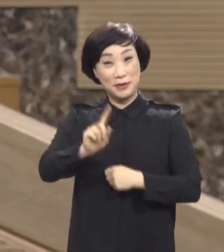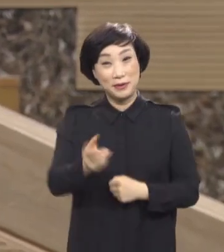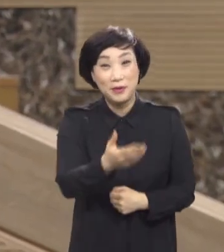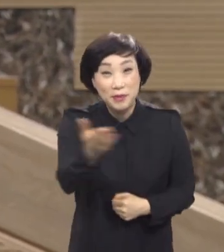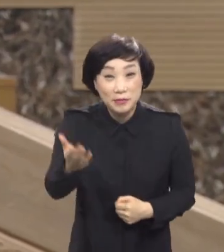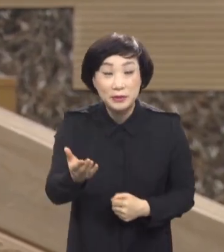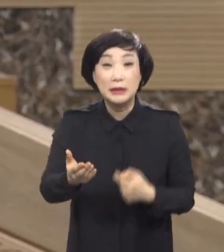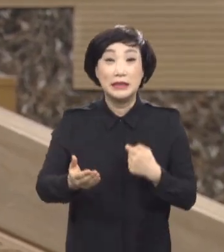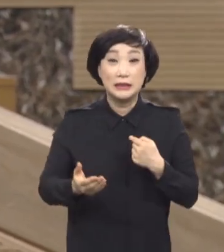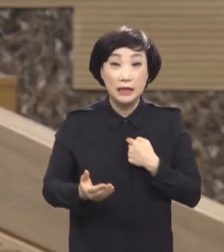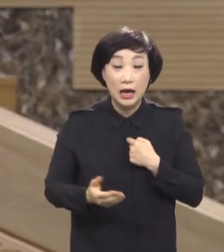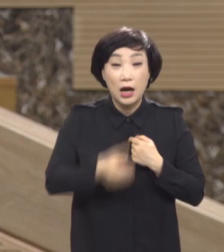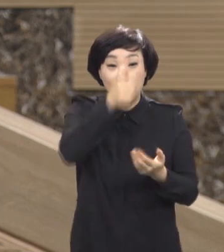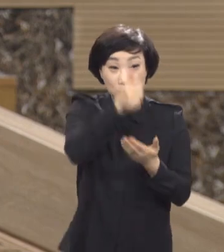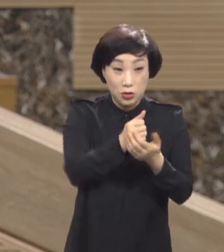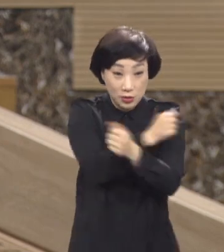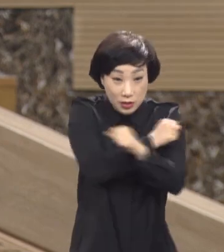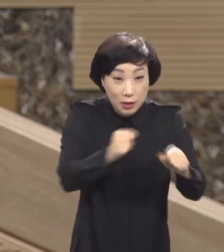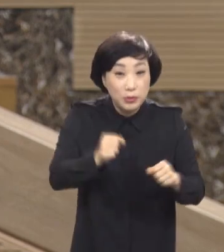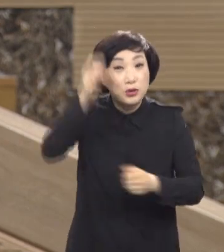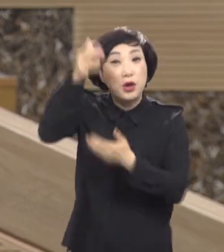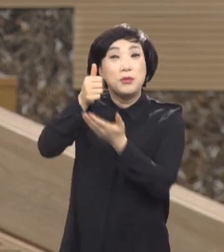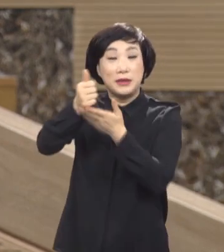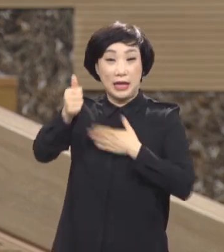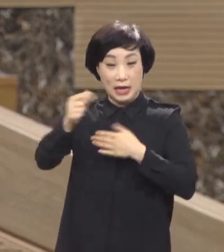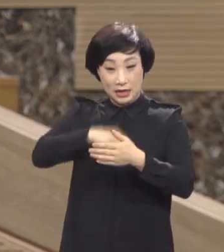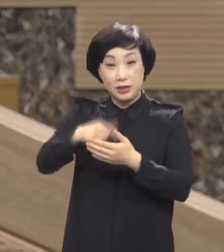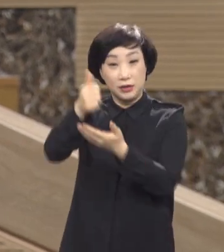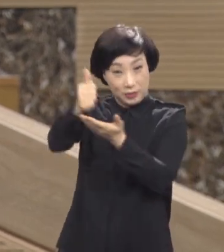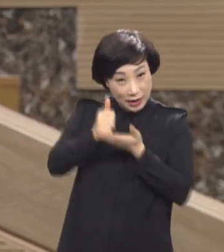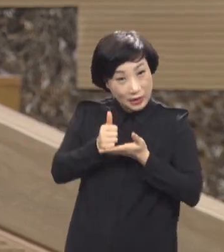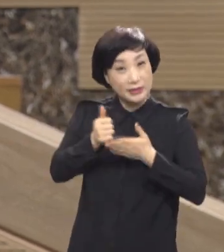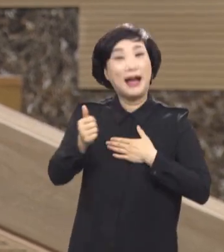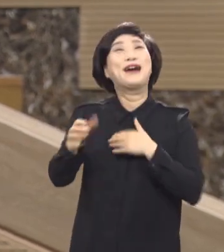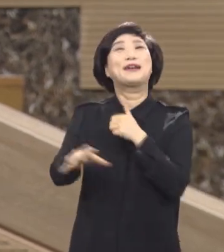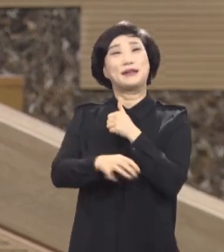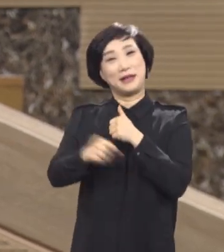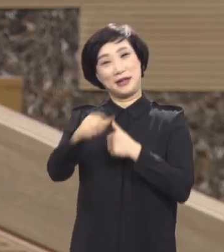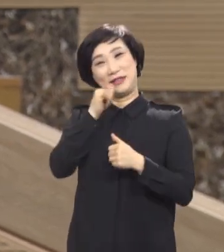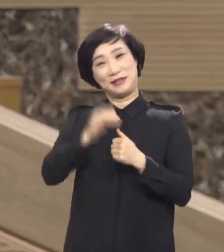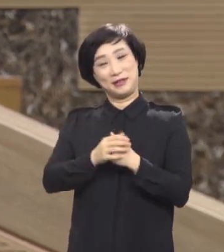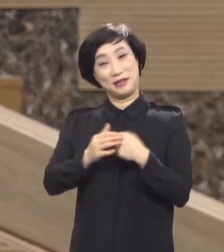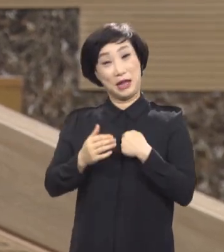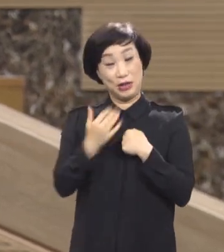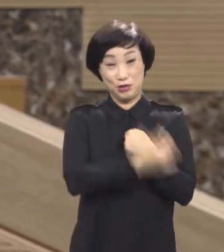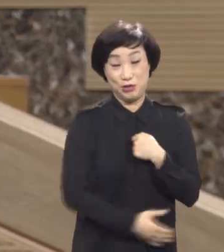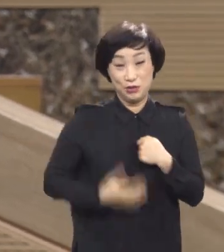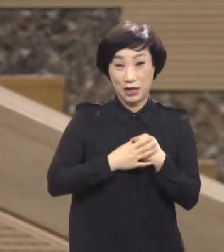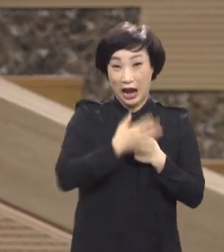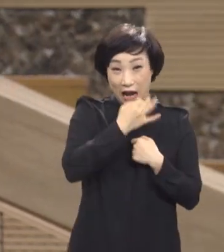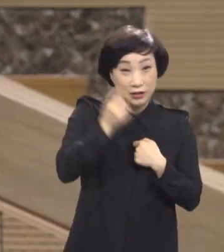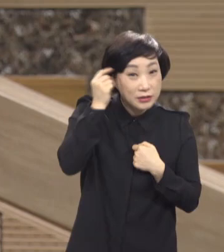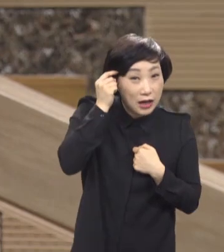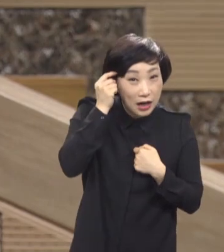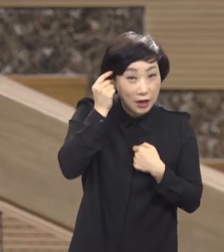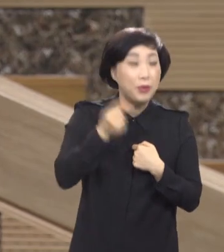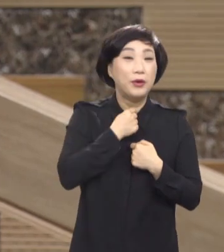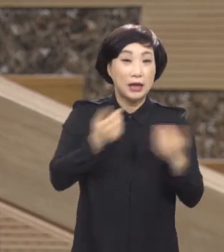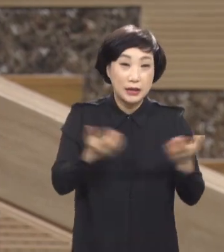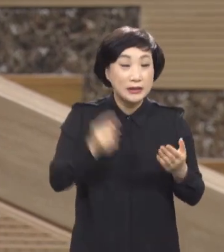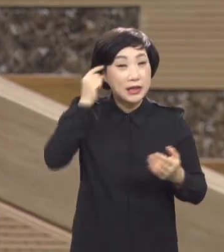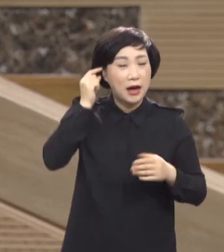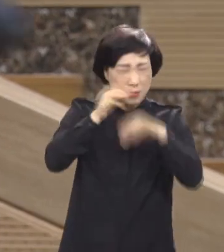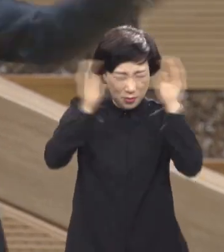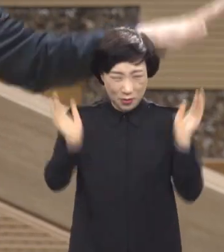바로 내가 제사 안 받고 성령이 내 안에서 나를 장악하여 육신의 소육과 정육과 요구와